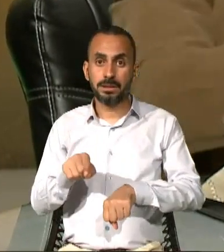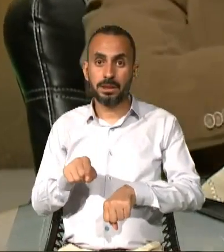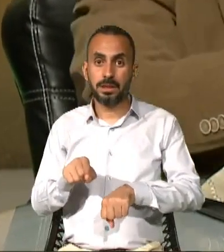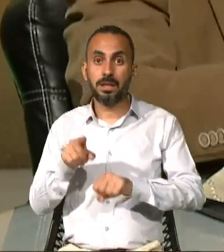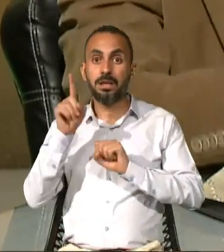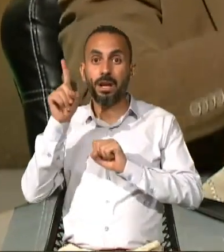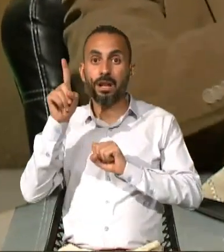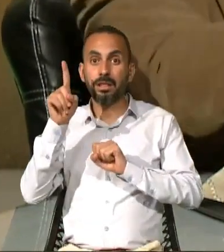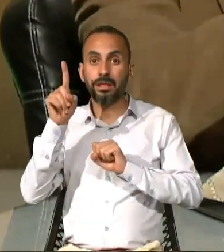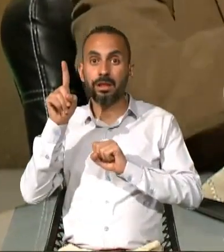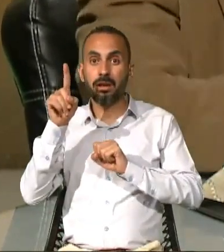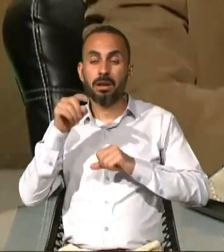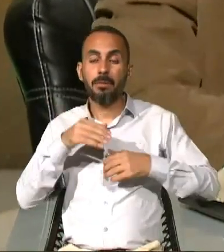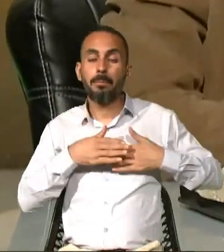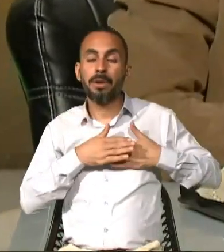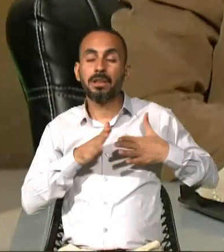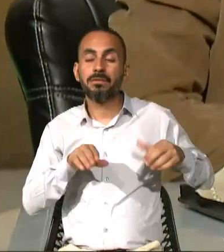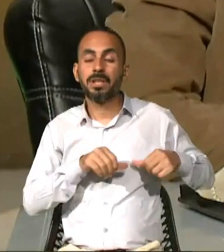الله.